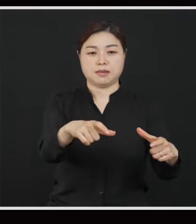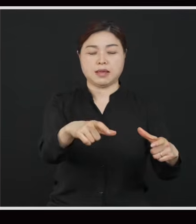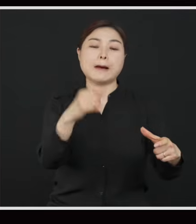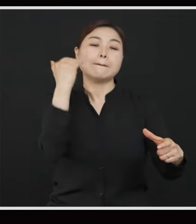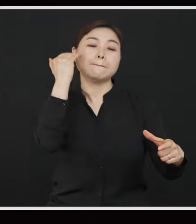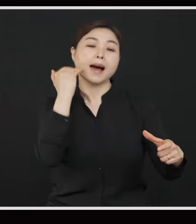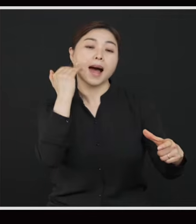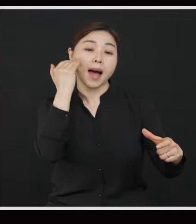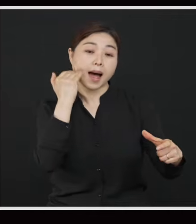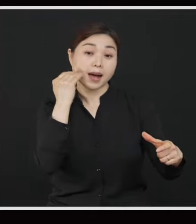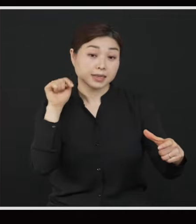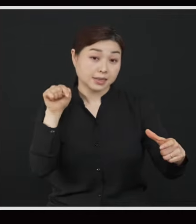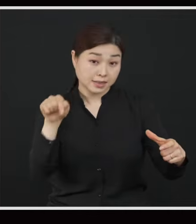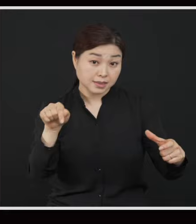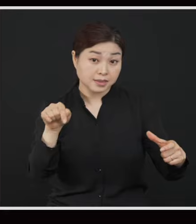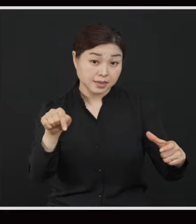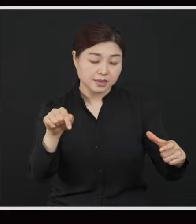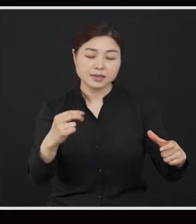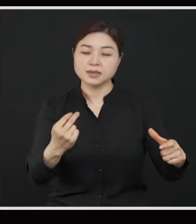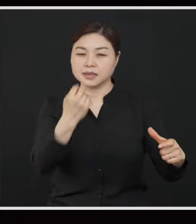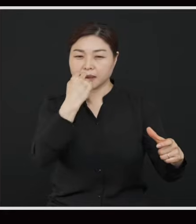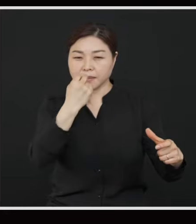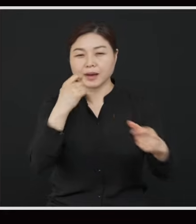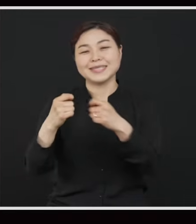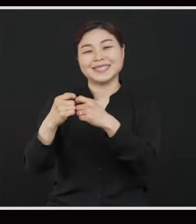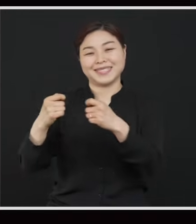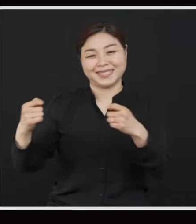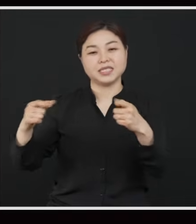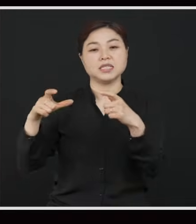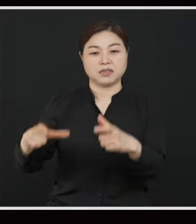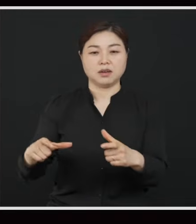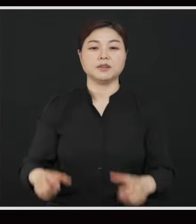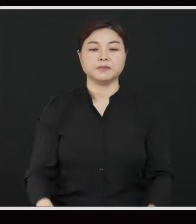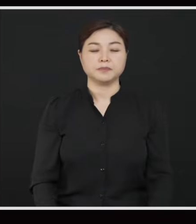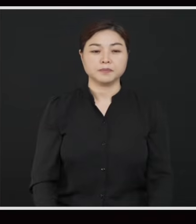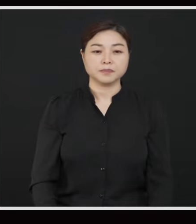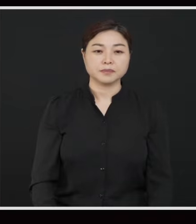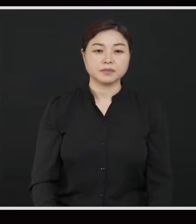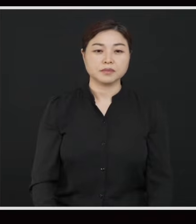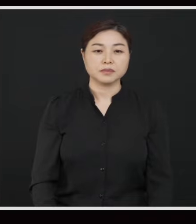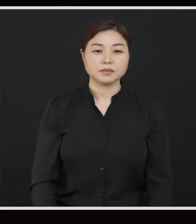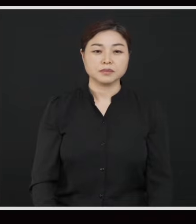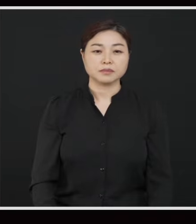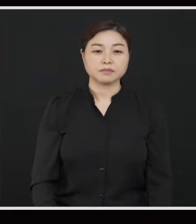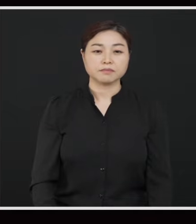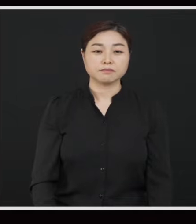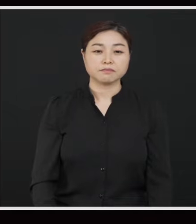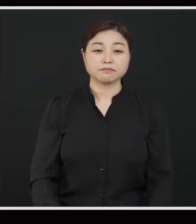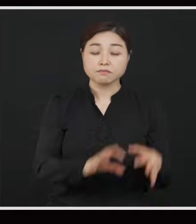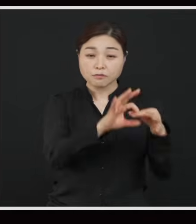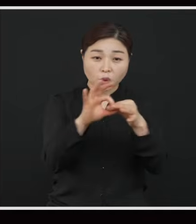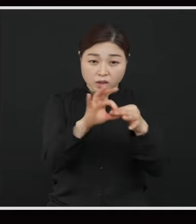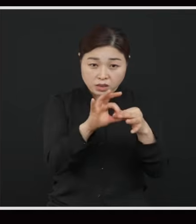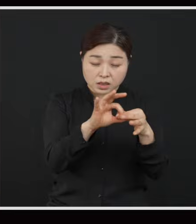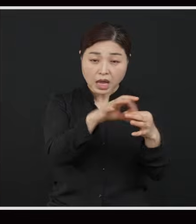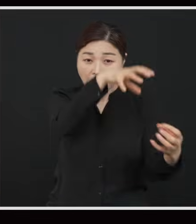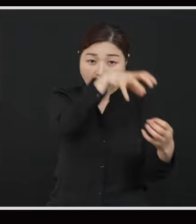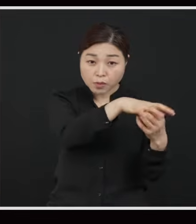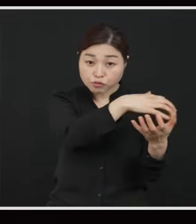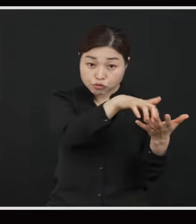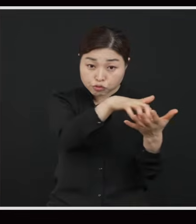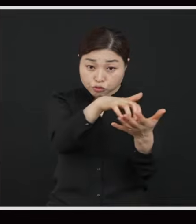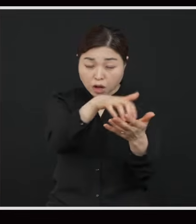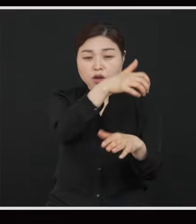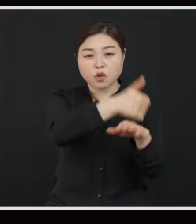그리고 파란색으로 나타나는 지역들이 기대 수명이 긴 지역입니다. 근데 이와 연관되는 통계 수치들이 또